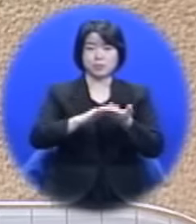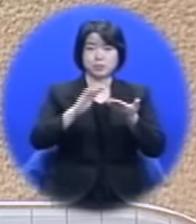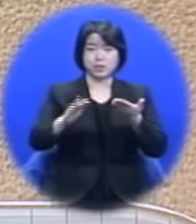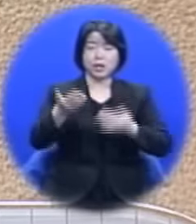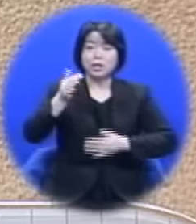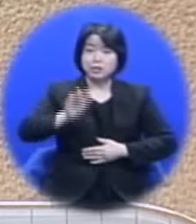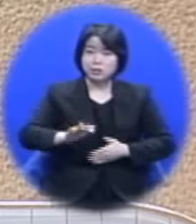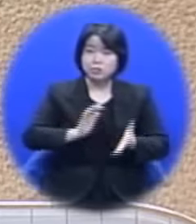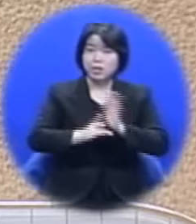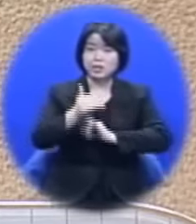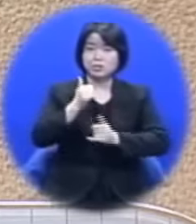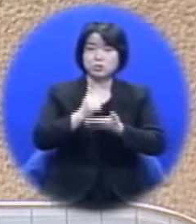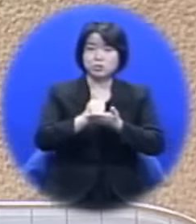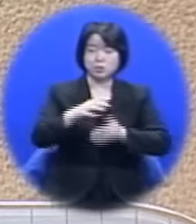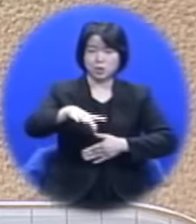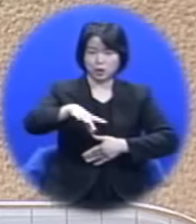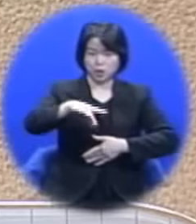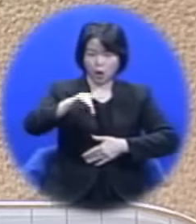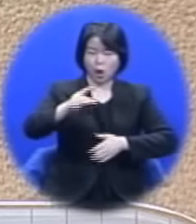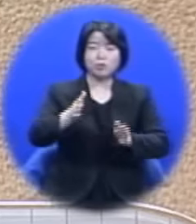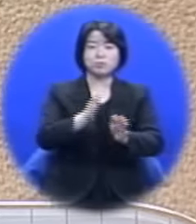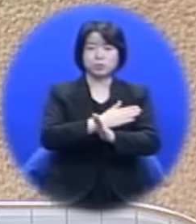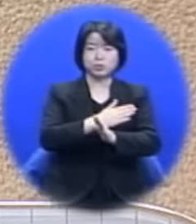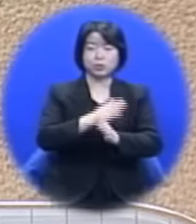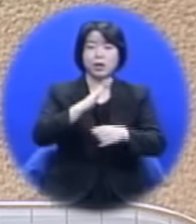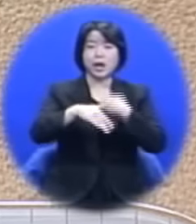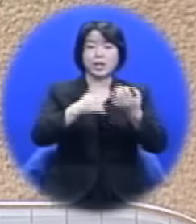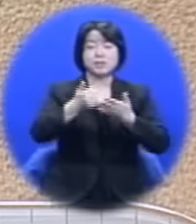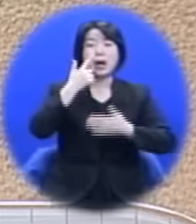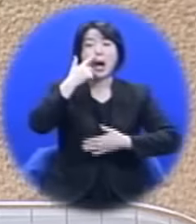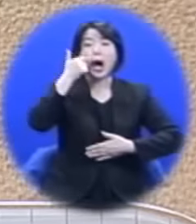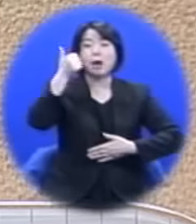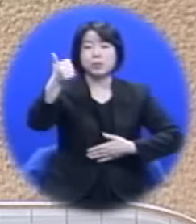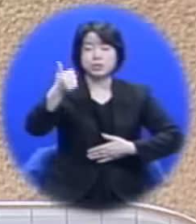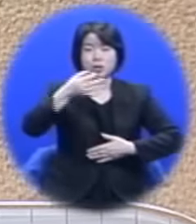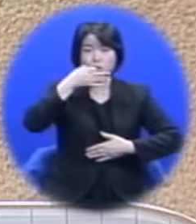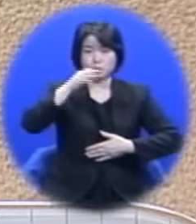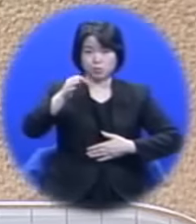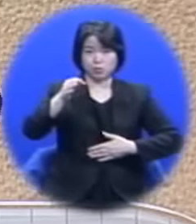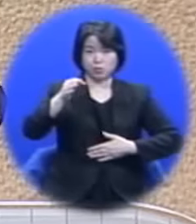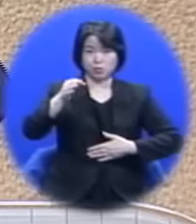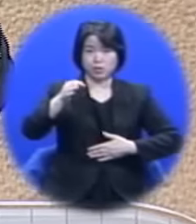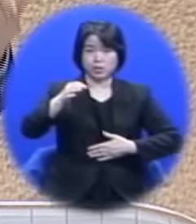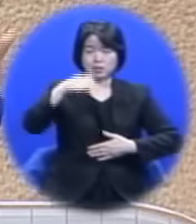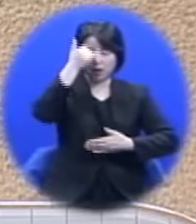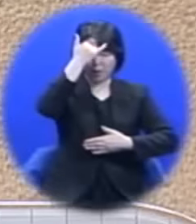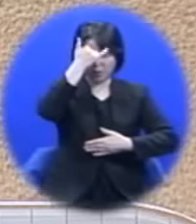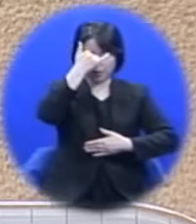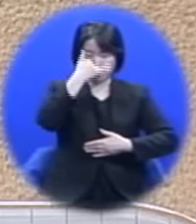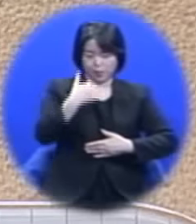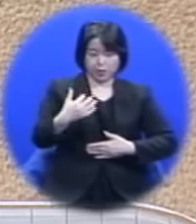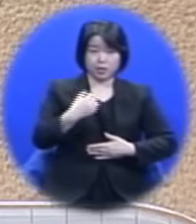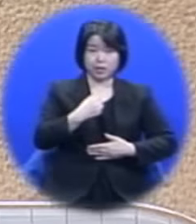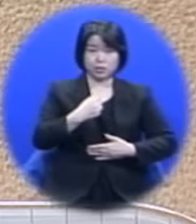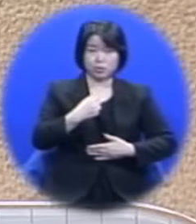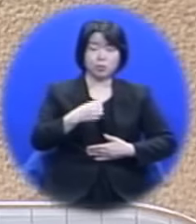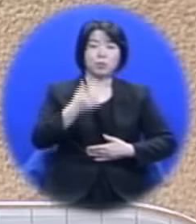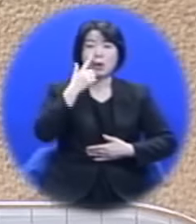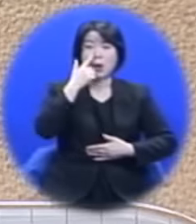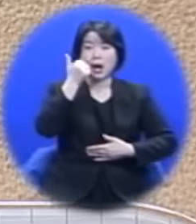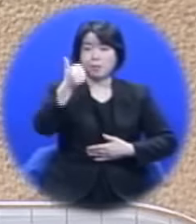예수님은 시작부터 하나님을 아버지라고 하셨어 그냥 격식을 갖춘 아버지도 아니고 어린